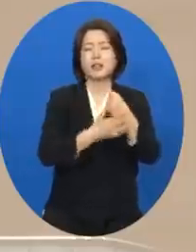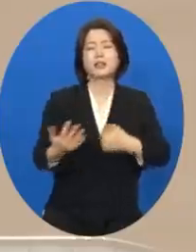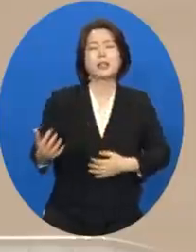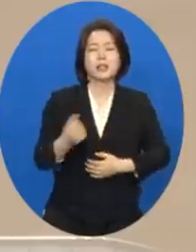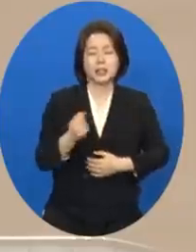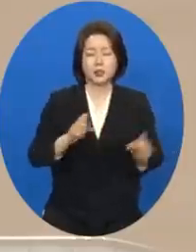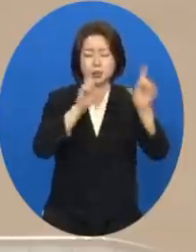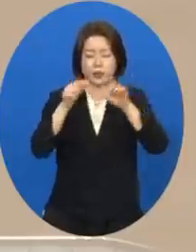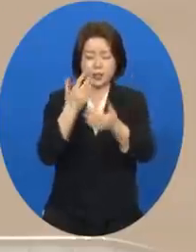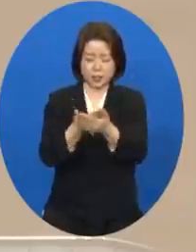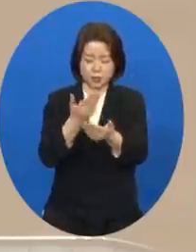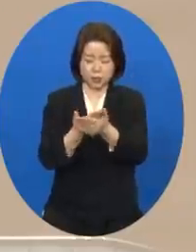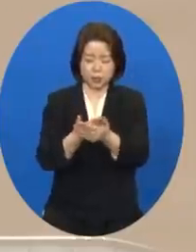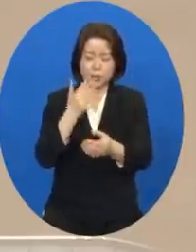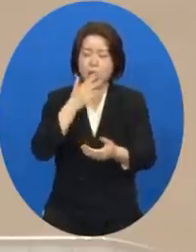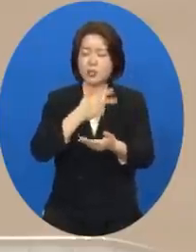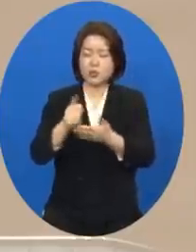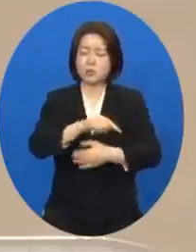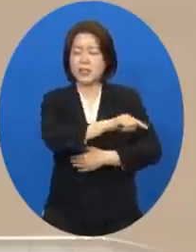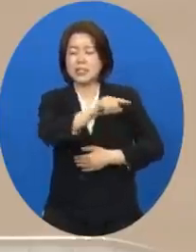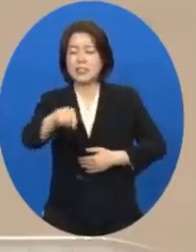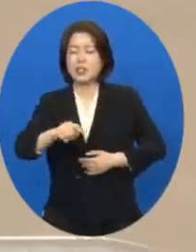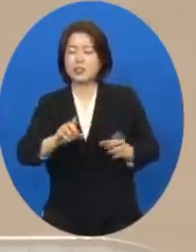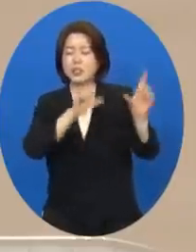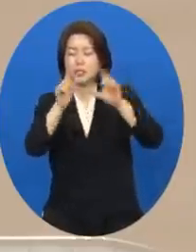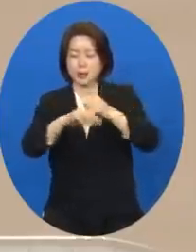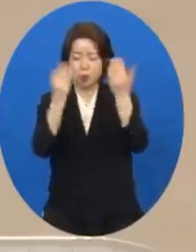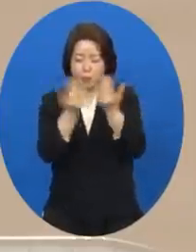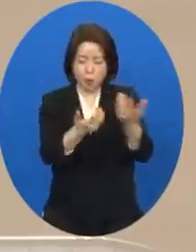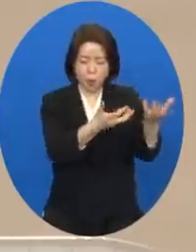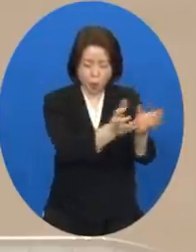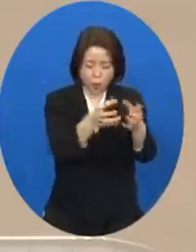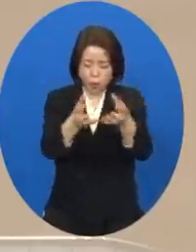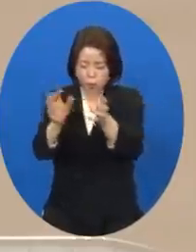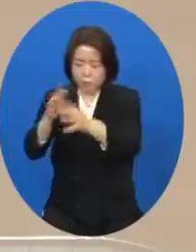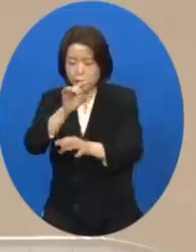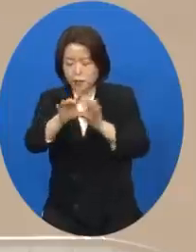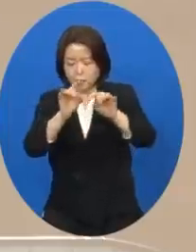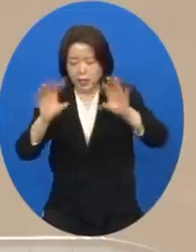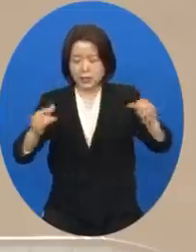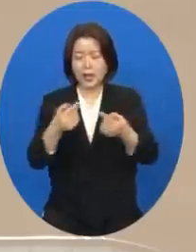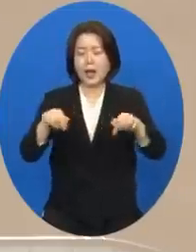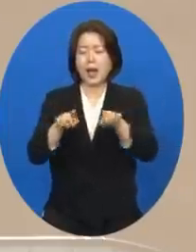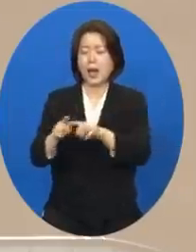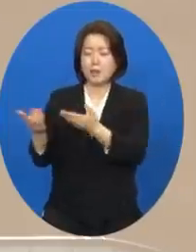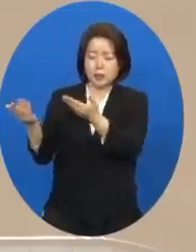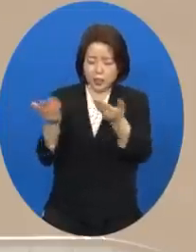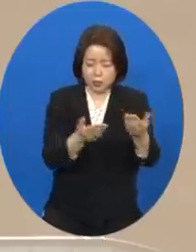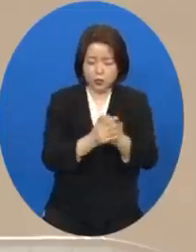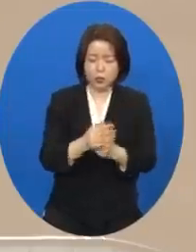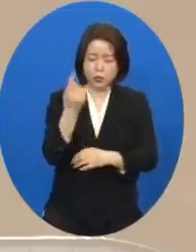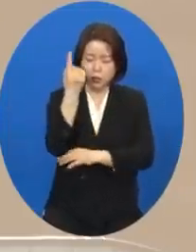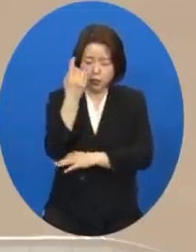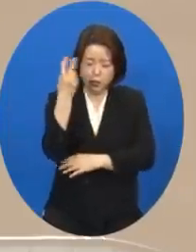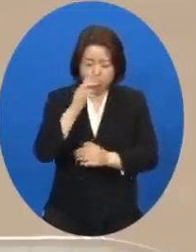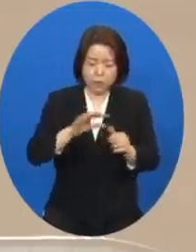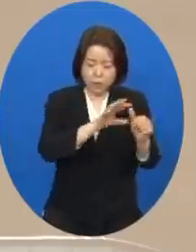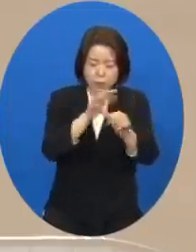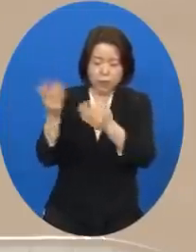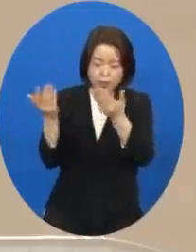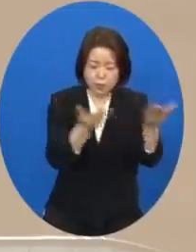하시고 주님이 저들의 삶의 모든 영역에서 함께 하시고 지키시고 저들의